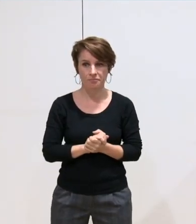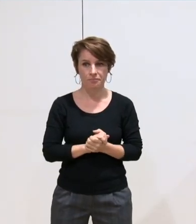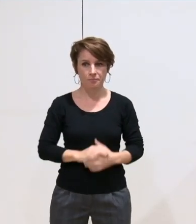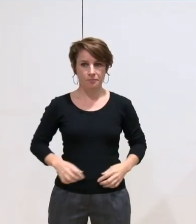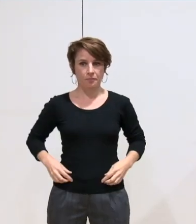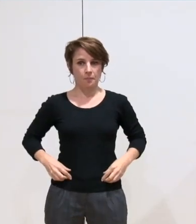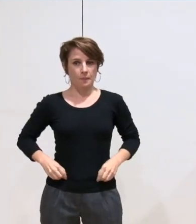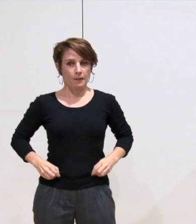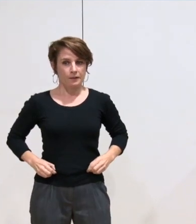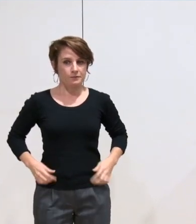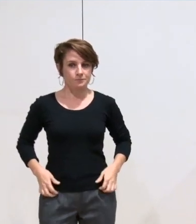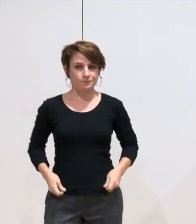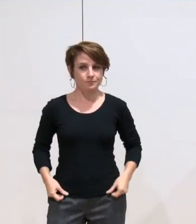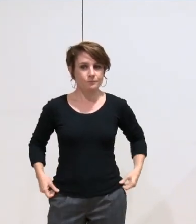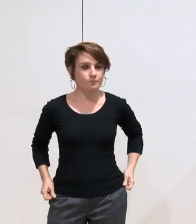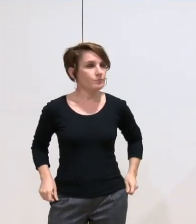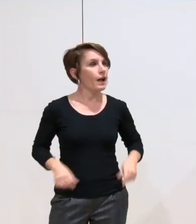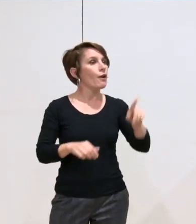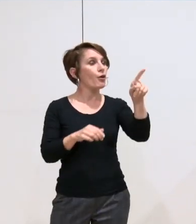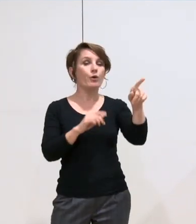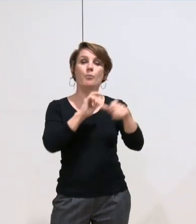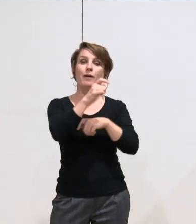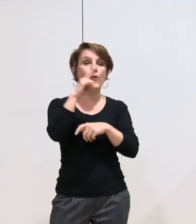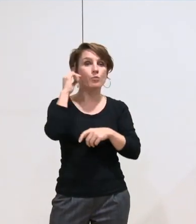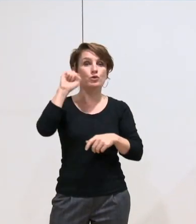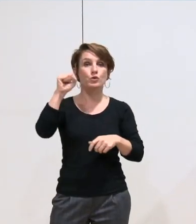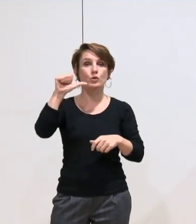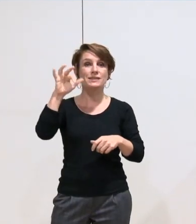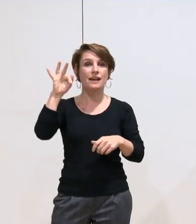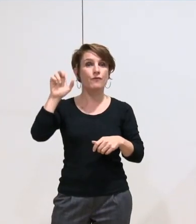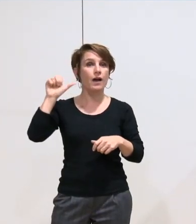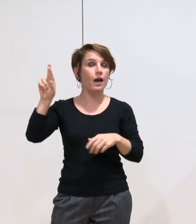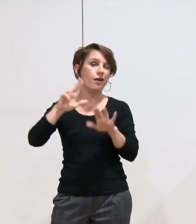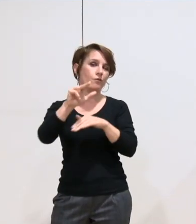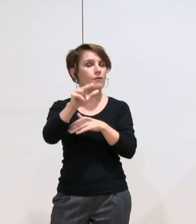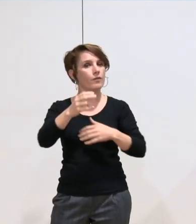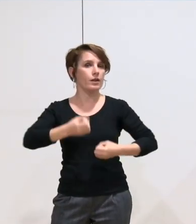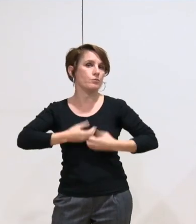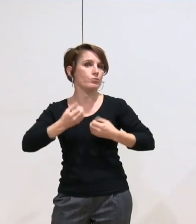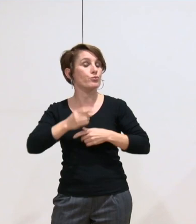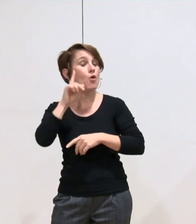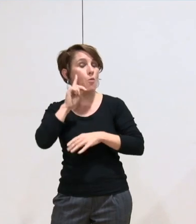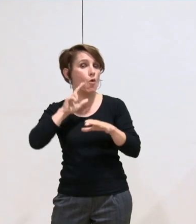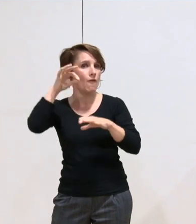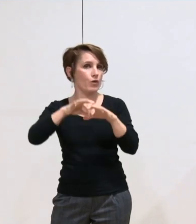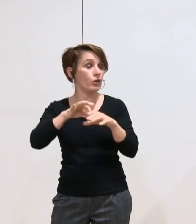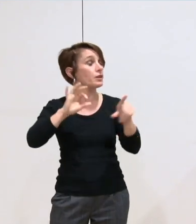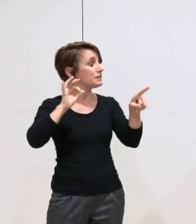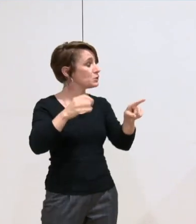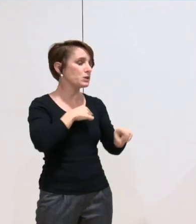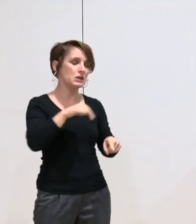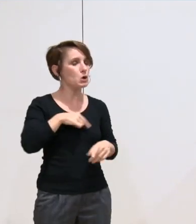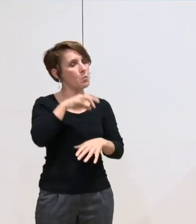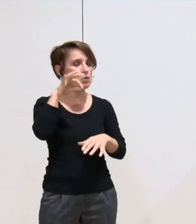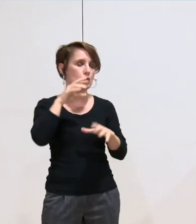Merci, M. Safar, pour une explication de vote. Monsieur le maire, une explication de vote et une explication de ce qui va se passer. Nous